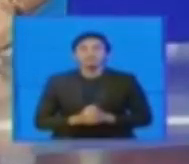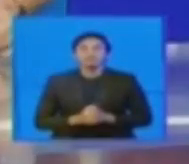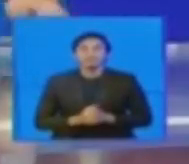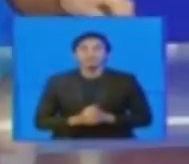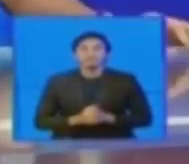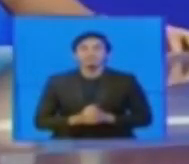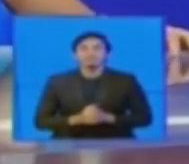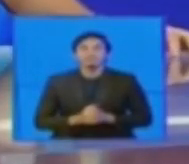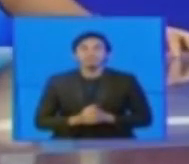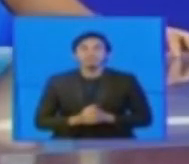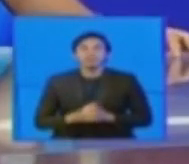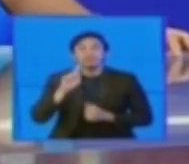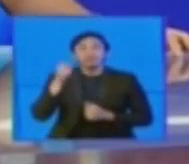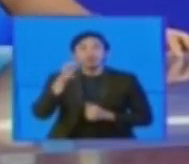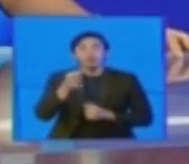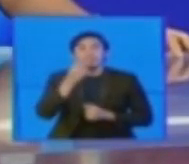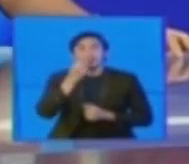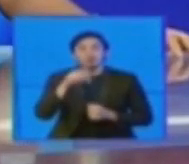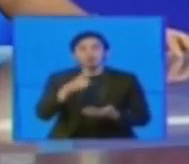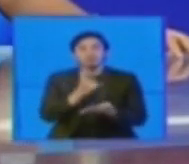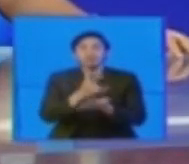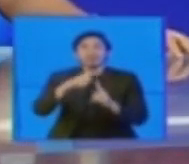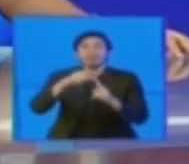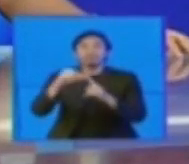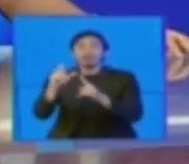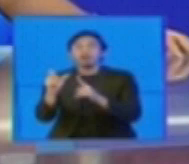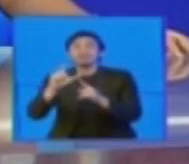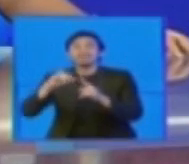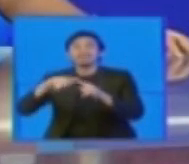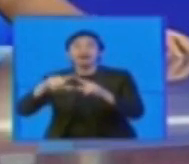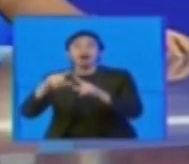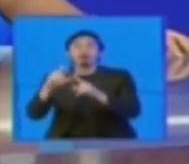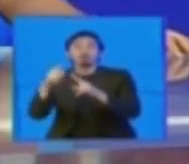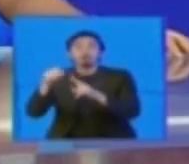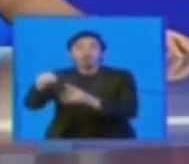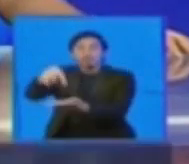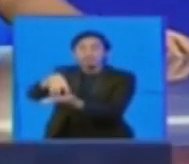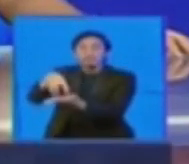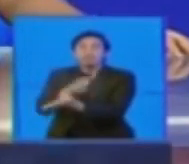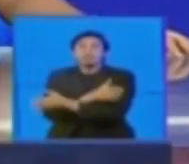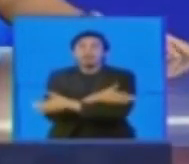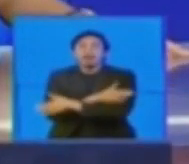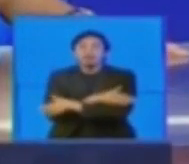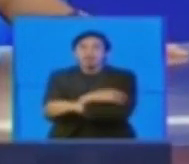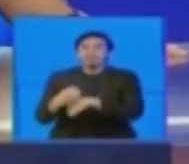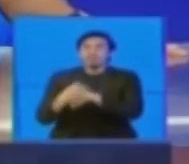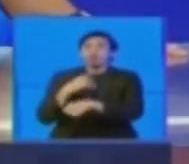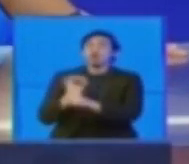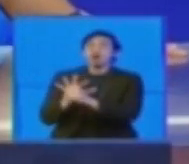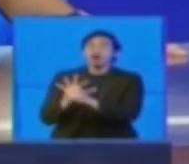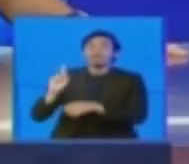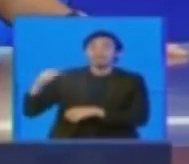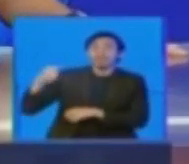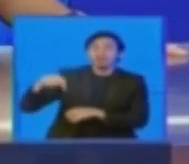Kita ke informasi selanjutnya, pemirsa. Pemerintah Kota Bandung menetapkan tempat pemakaman umum TPU Cikadut sebagai lokasi pemakaman jenazah positif COVID-19.